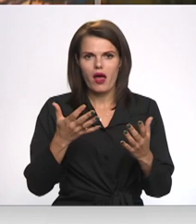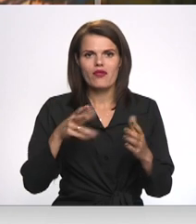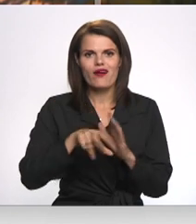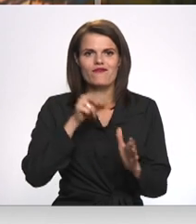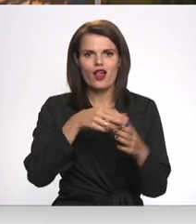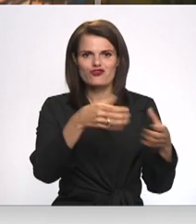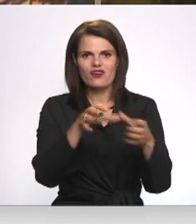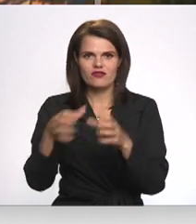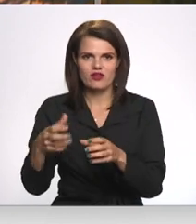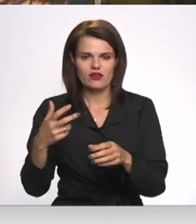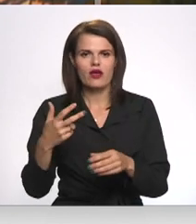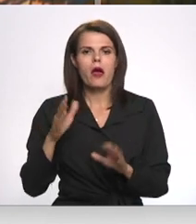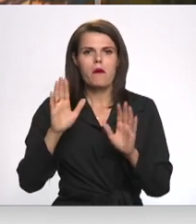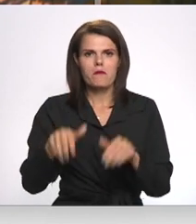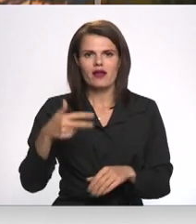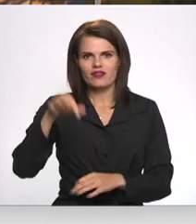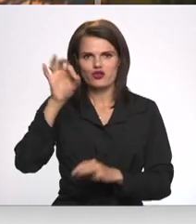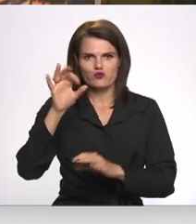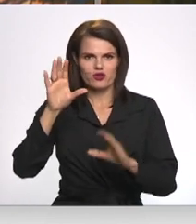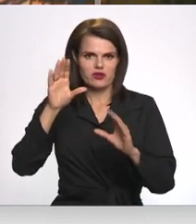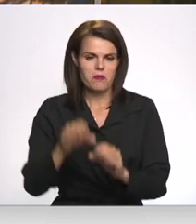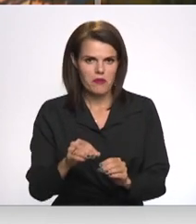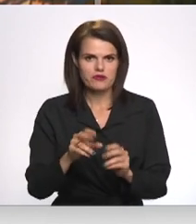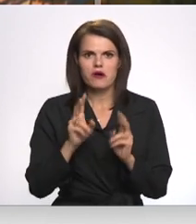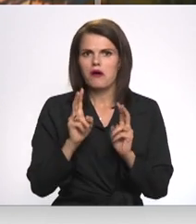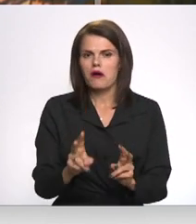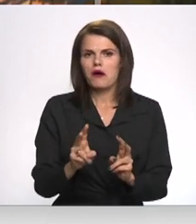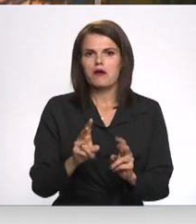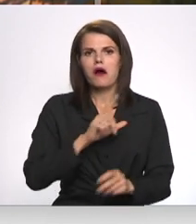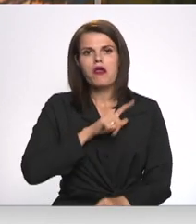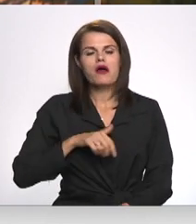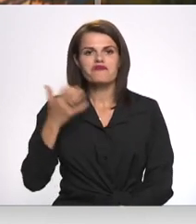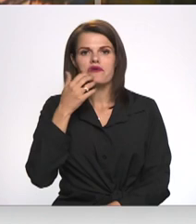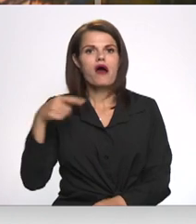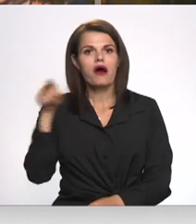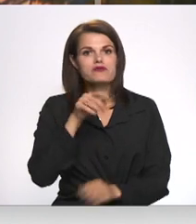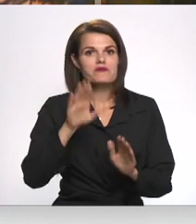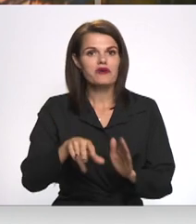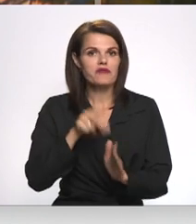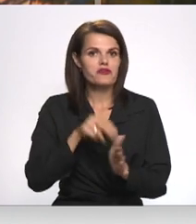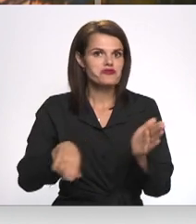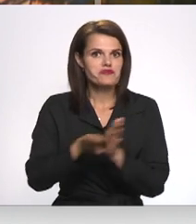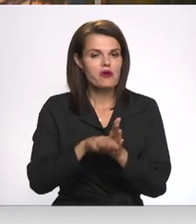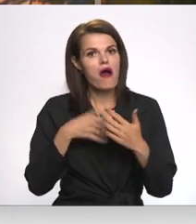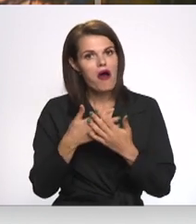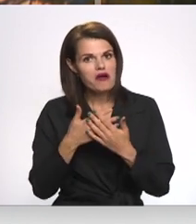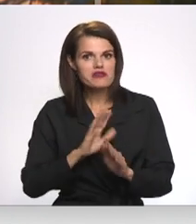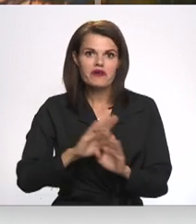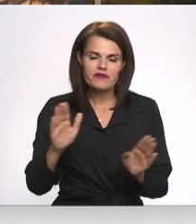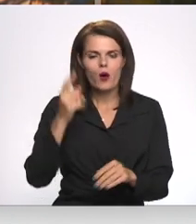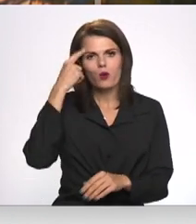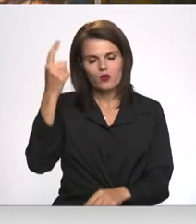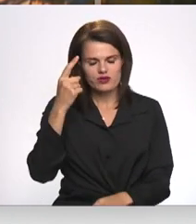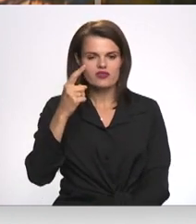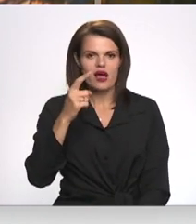par trešdaļu mazāk. Kā tas būs ietekmējis ārvalstīs esošo latviešu aktivitāti, uzzināsim svētdienas vakarā, kad būs saskaitīts iecirkņos ārpus